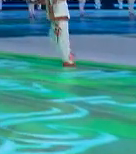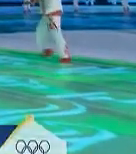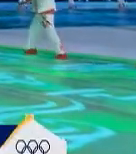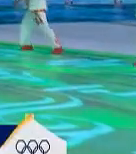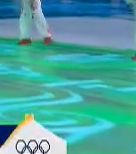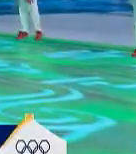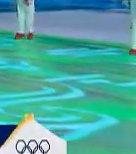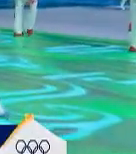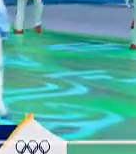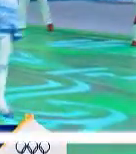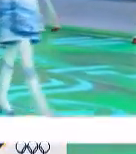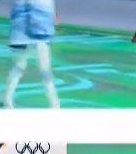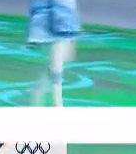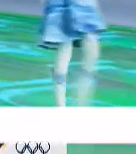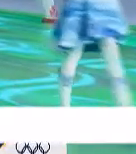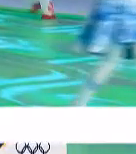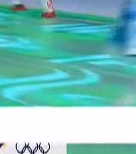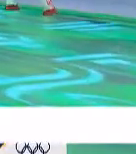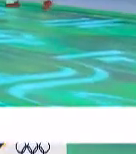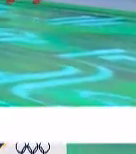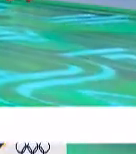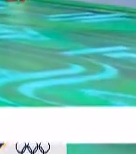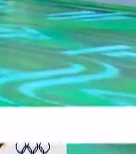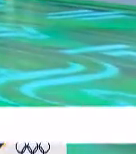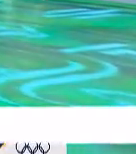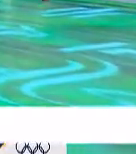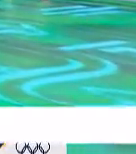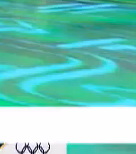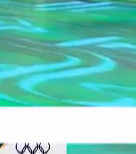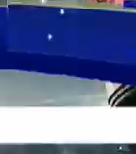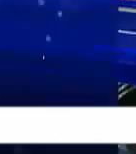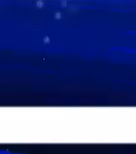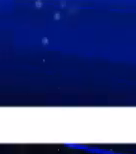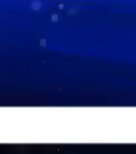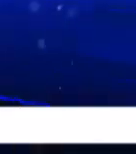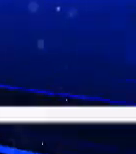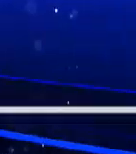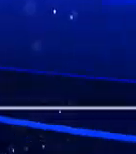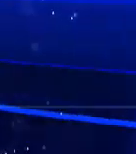Pembakar semangat buat kontingen Malaysia di Beijing.